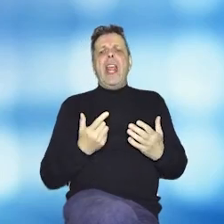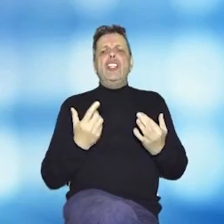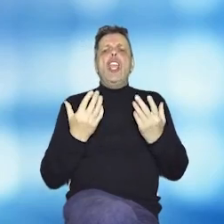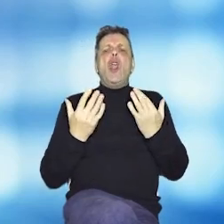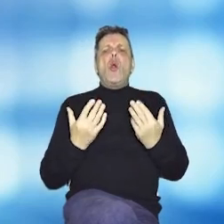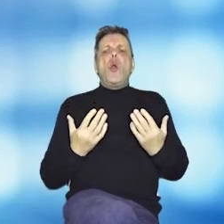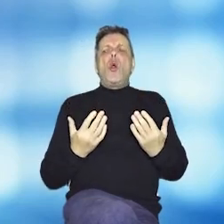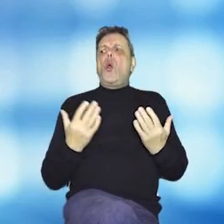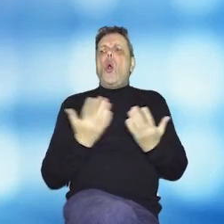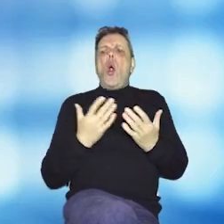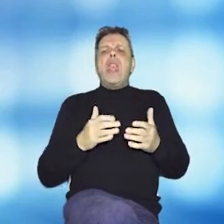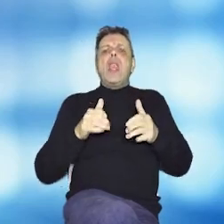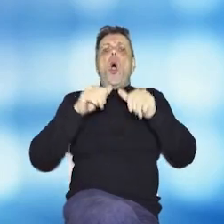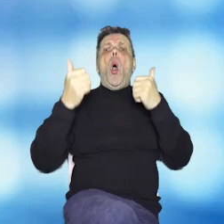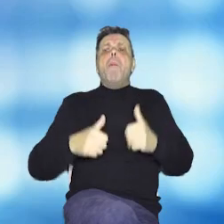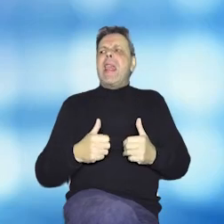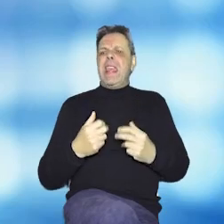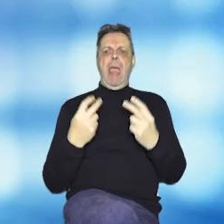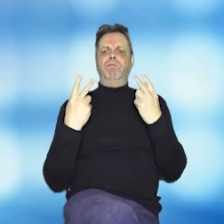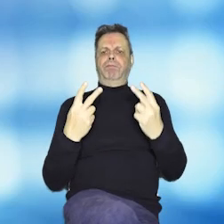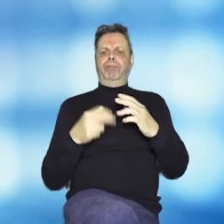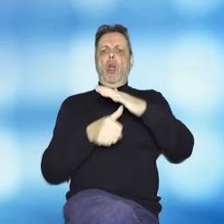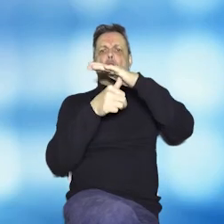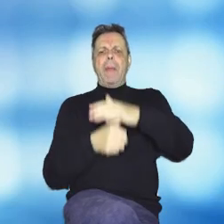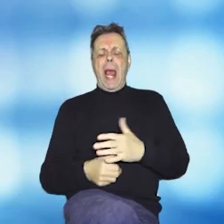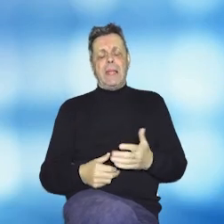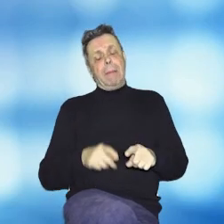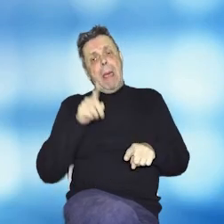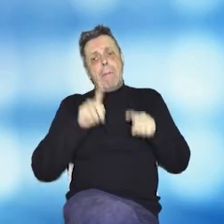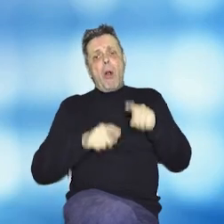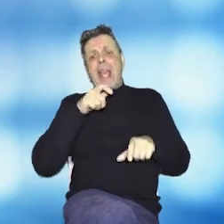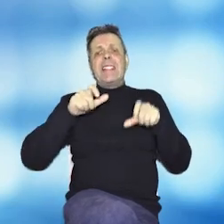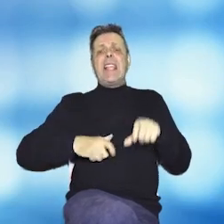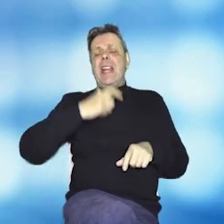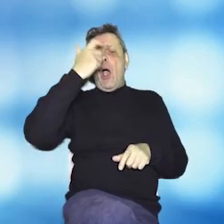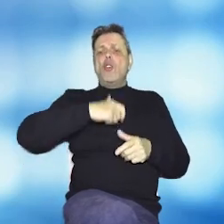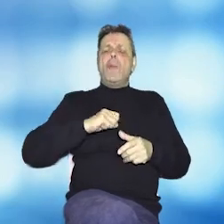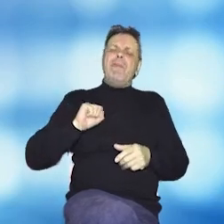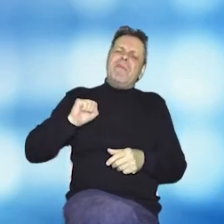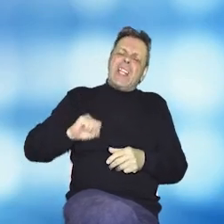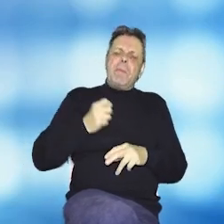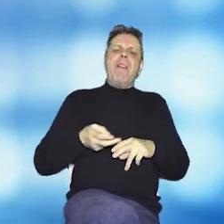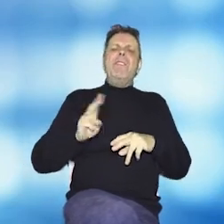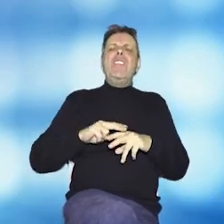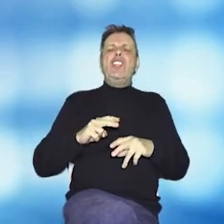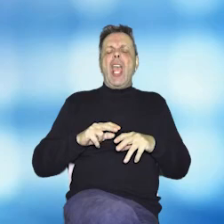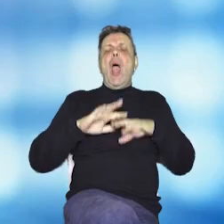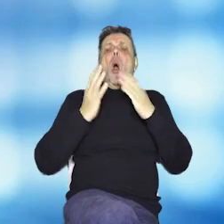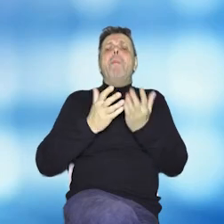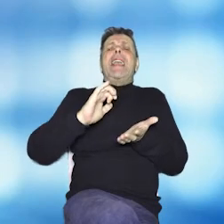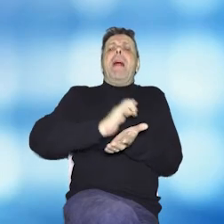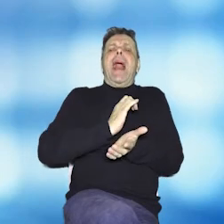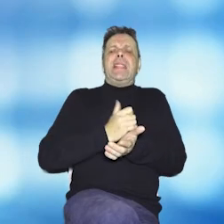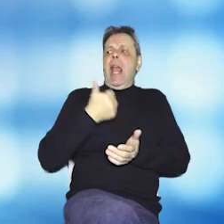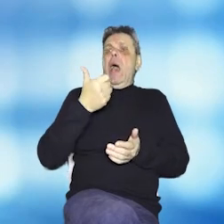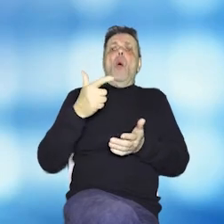reći koji oblik je dominantan, jer ponekad starija osoba trpi više oblika nasilja